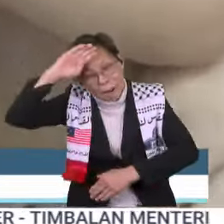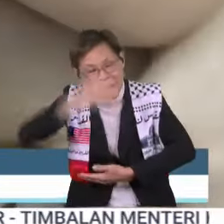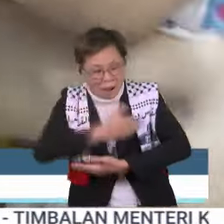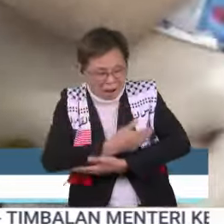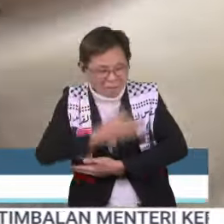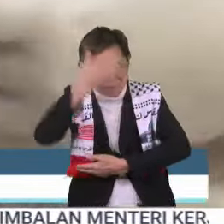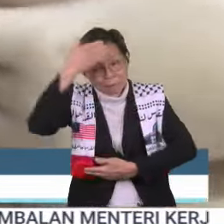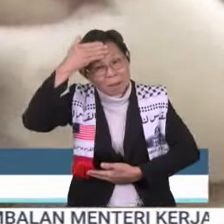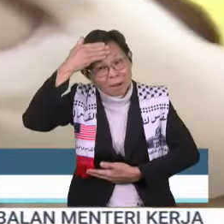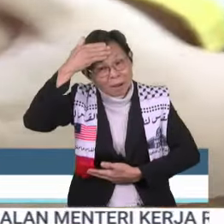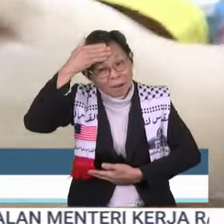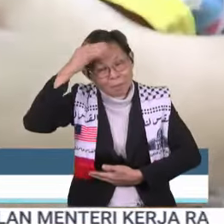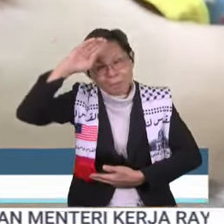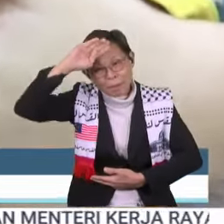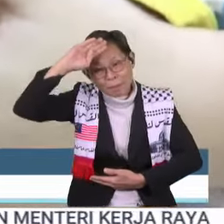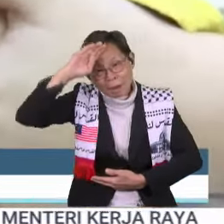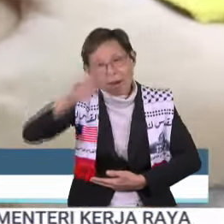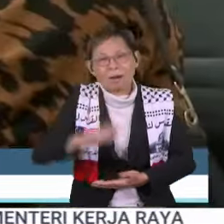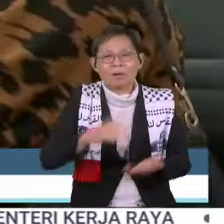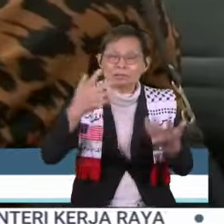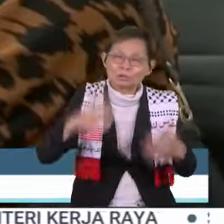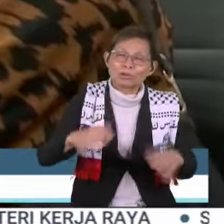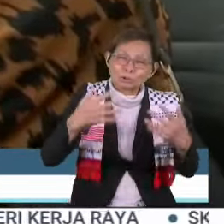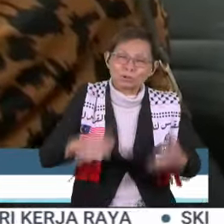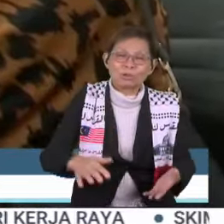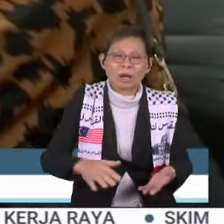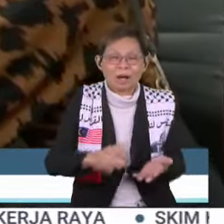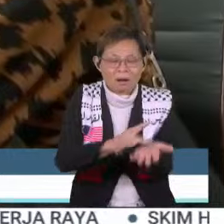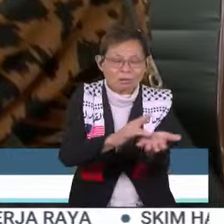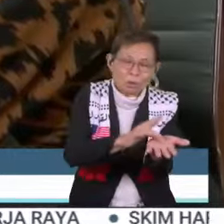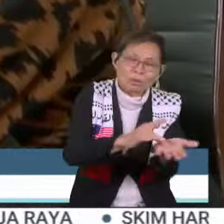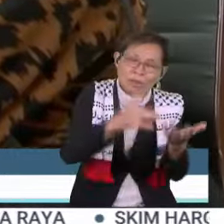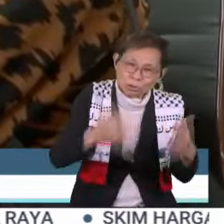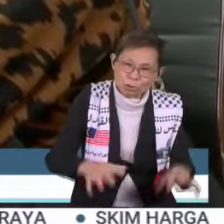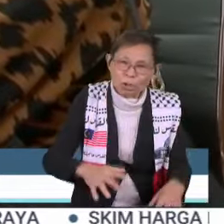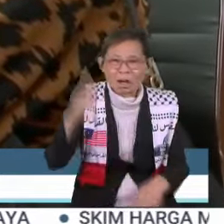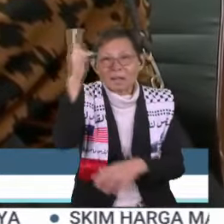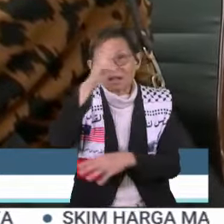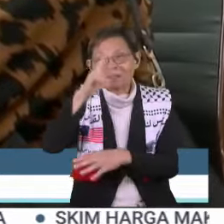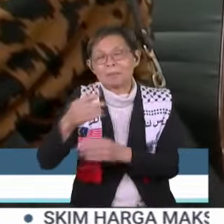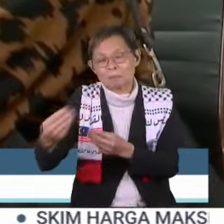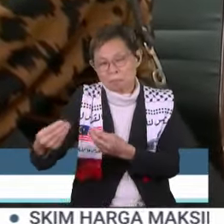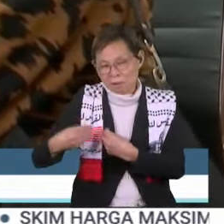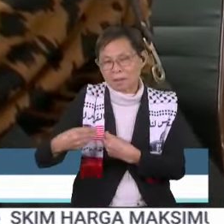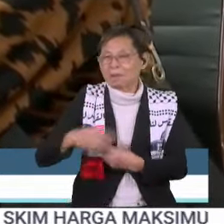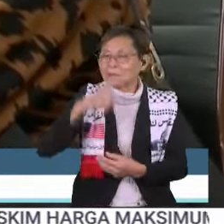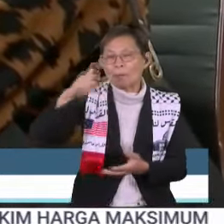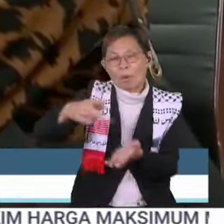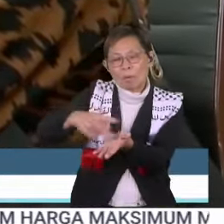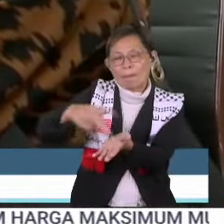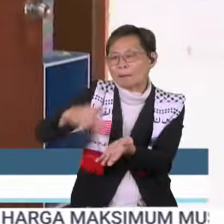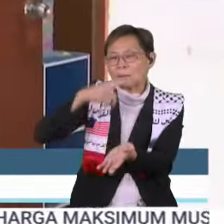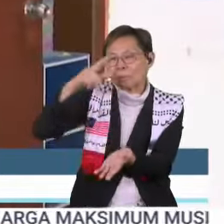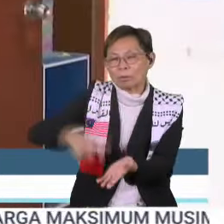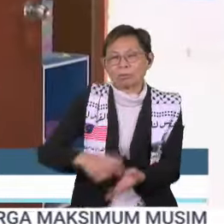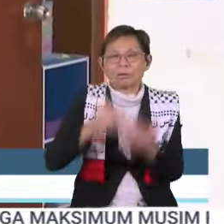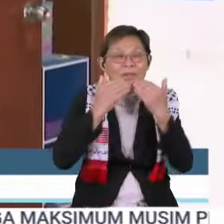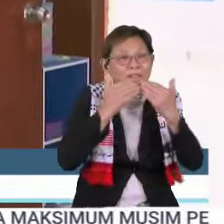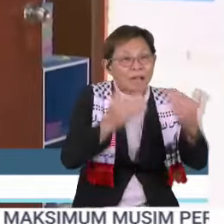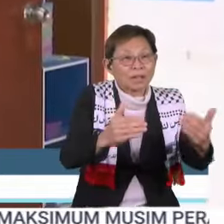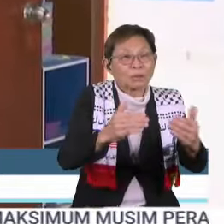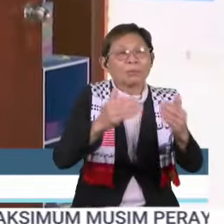syukurlah rezeki anak dapat buat rawatan imandani apa ni kerajaan punya, tidak payah bayar. Berterima kasih